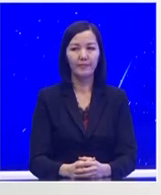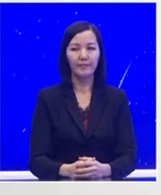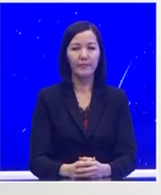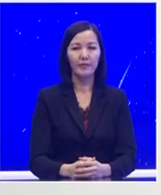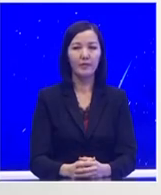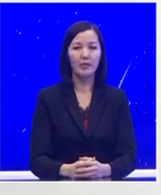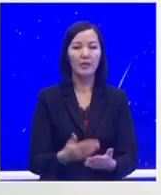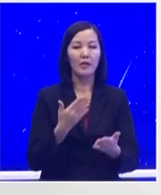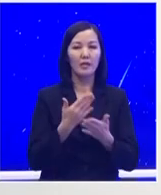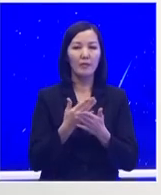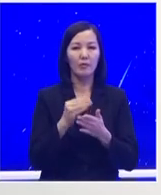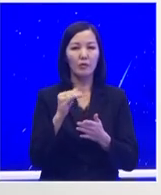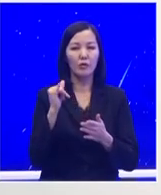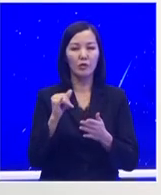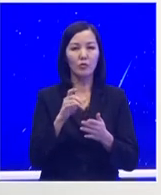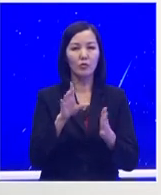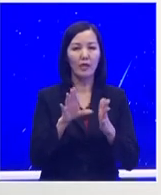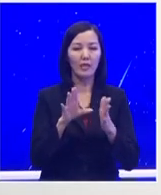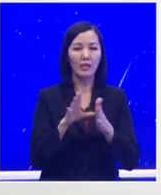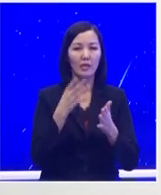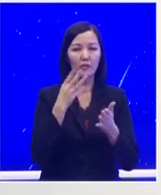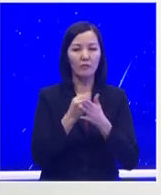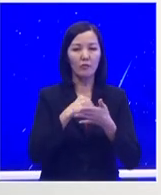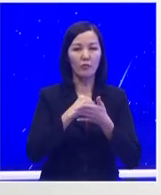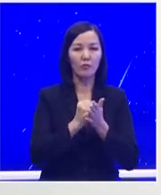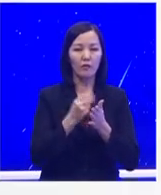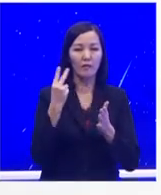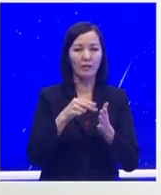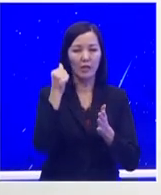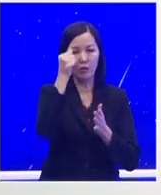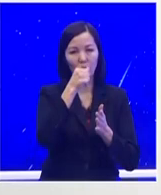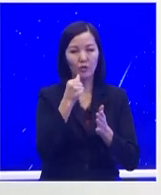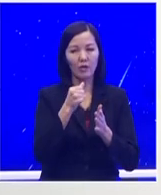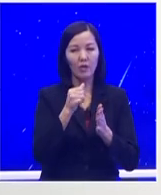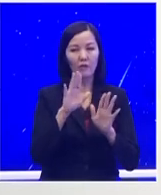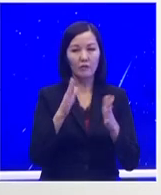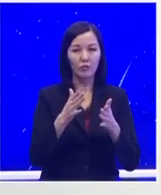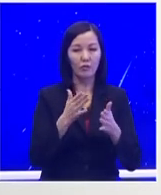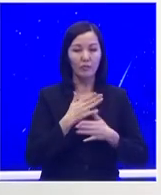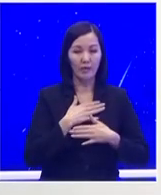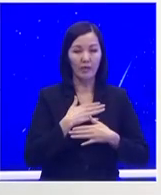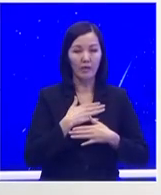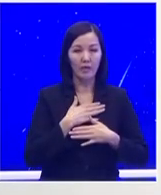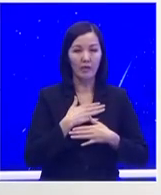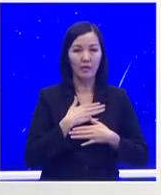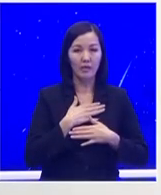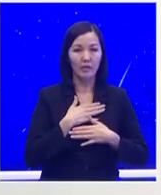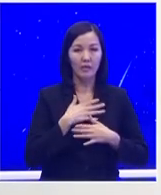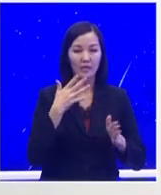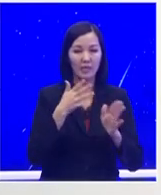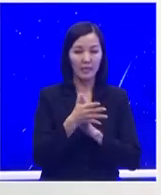Субъект с монополией, то ЖТСУ-Энерготрейд, он утвердил свой тариф на 2020 год. В случае, если мы каких-то там